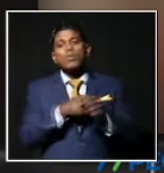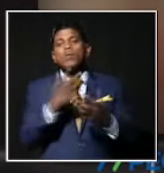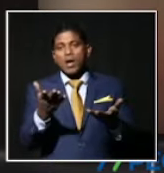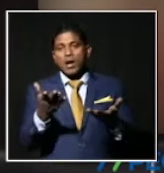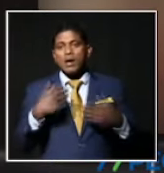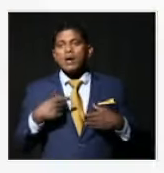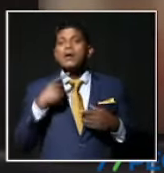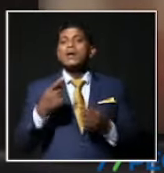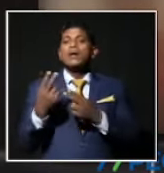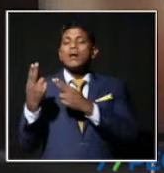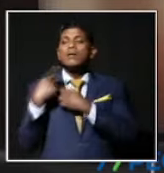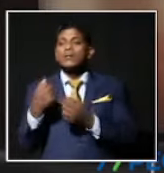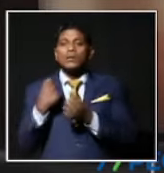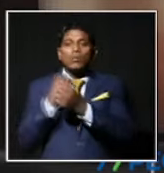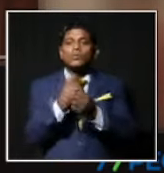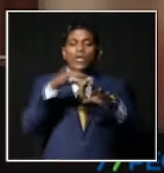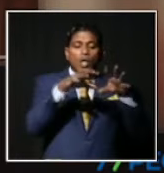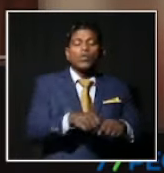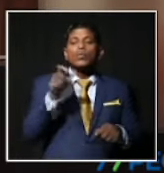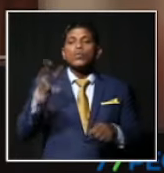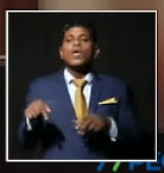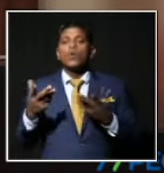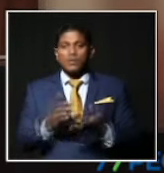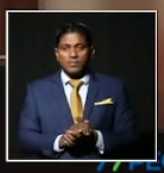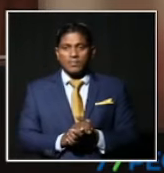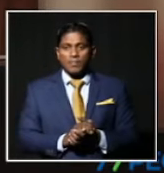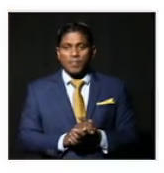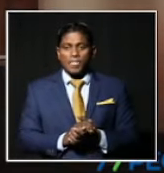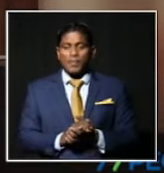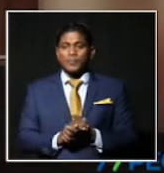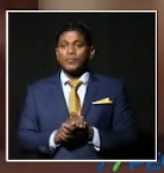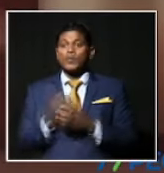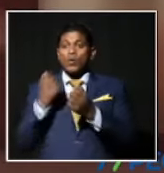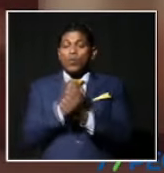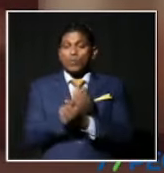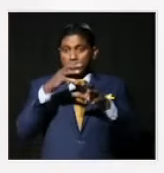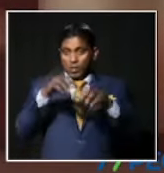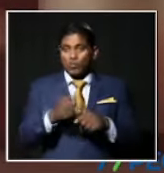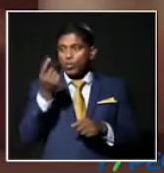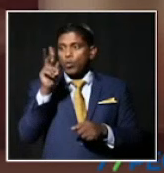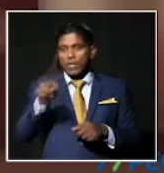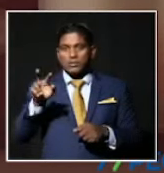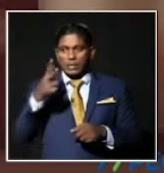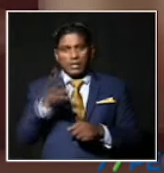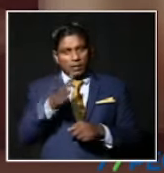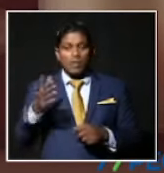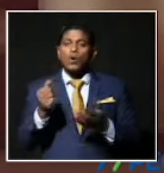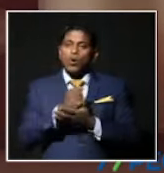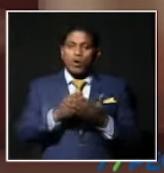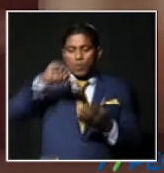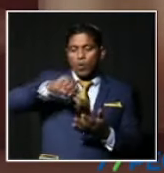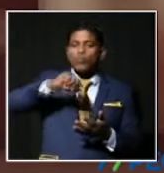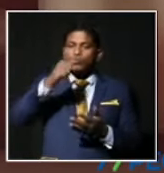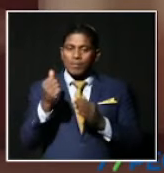අයට මොකද වුනේ? අදයි චොලංග ටයර්සේ බාර වුණා 12800 ගානක්. ඒ සියලුම සංඛ්‍යාව පුනරුත්ථාපනය කරලා සමාජගත කරලා